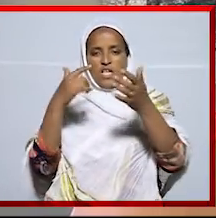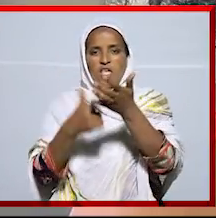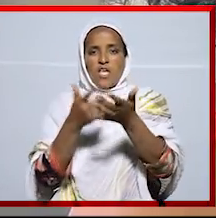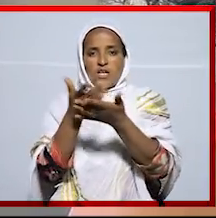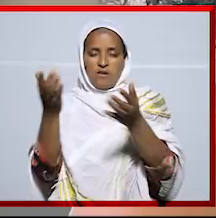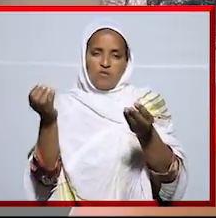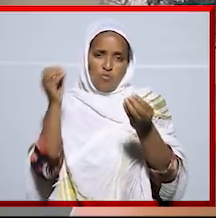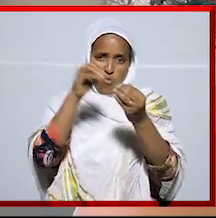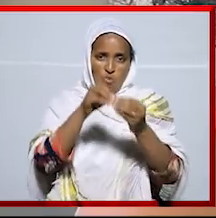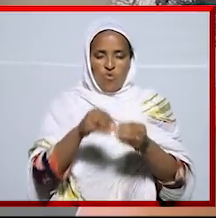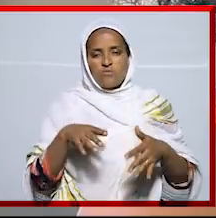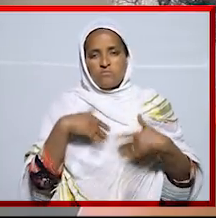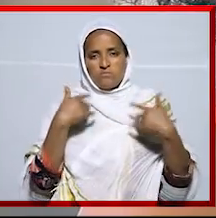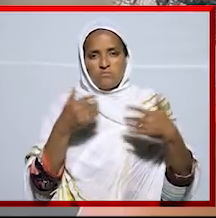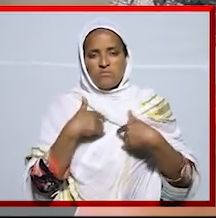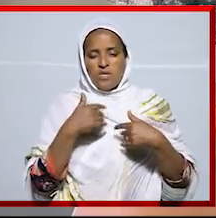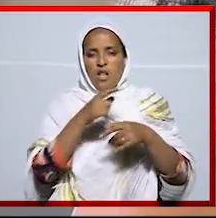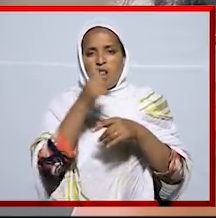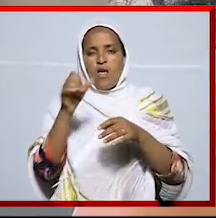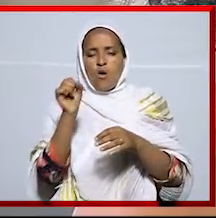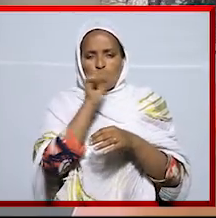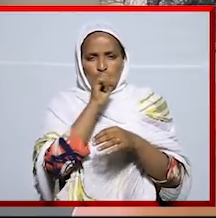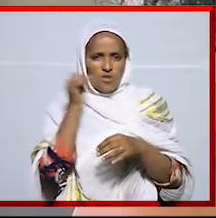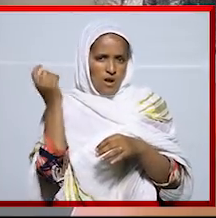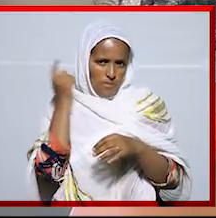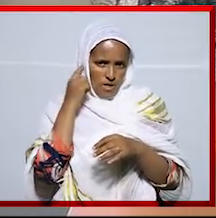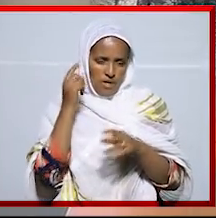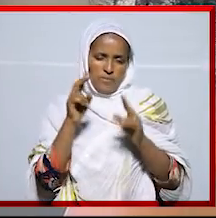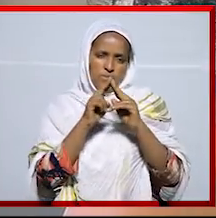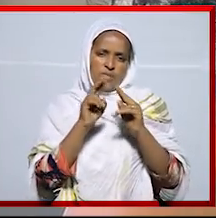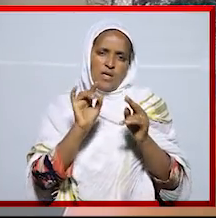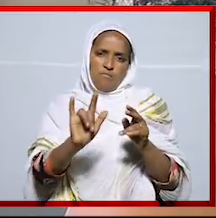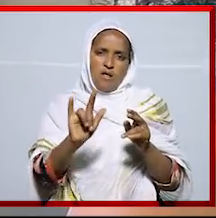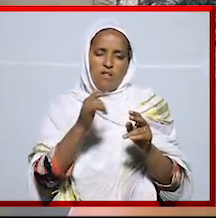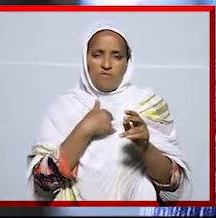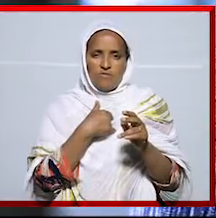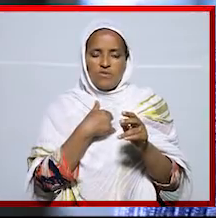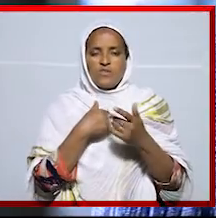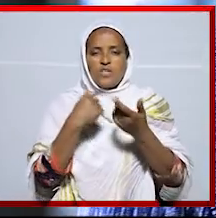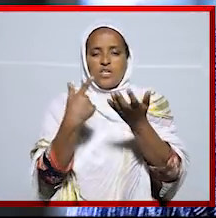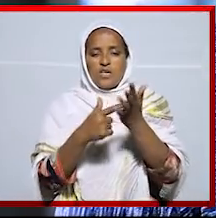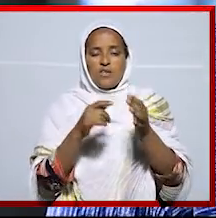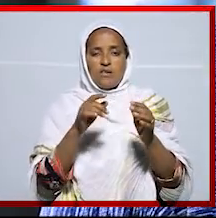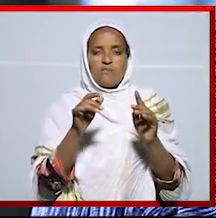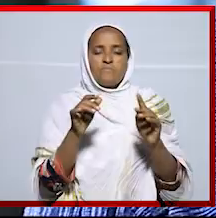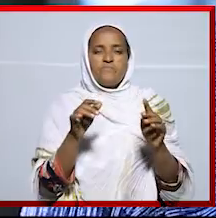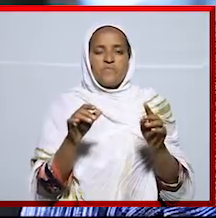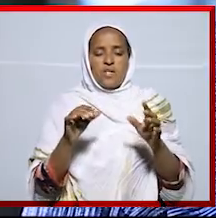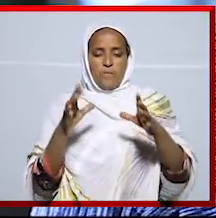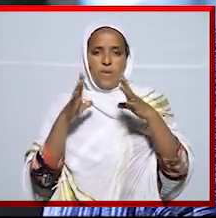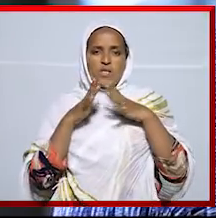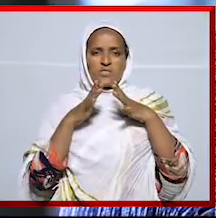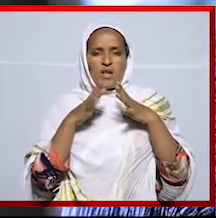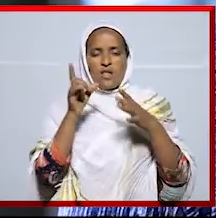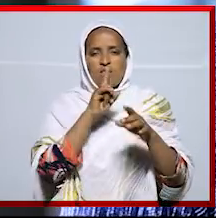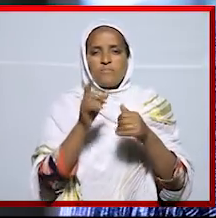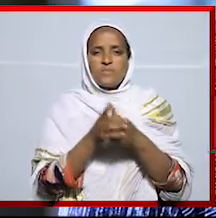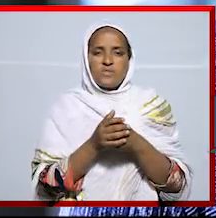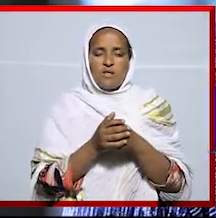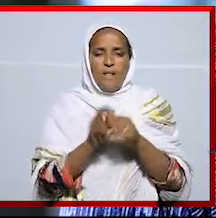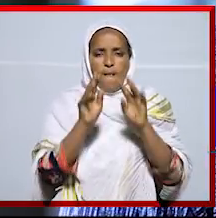ያ ነገር ሞሪስ ነው። ሌላ ሙዚቃ ማዳመጥ ወዳለሁ። እኔ የሚያዝናናኝ አሁን